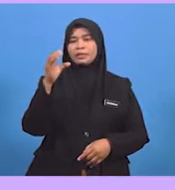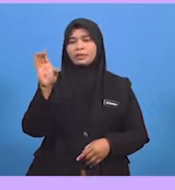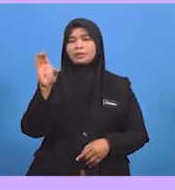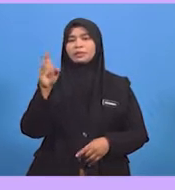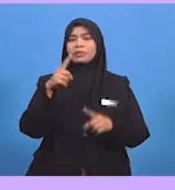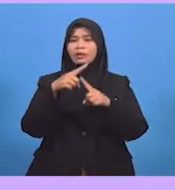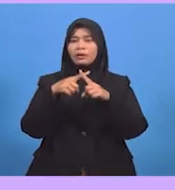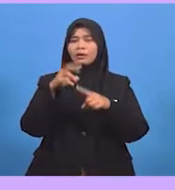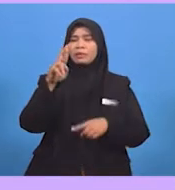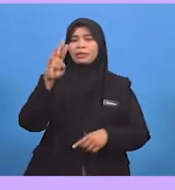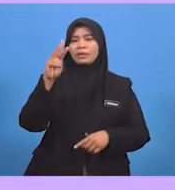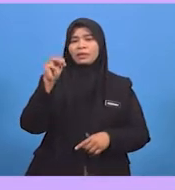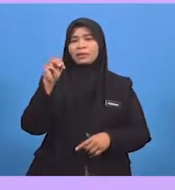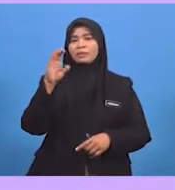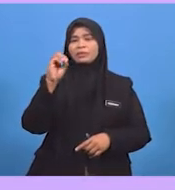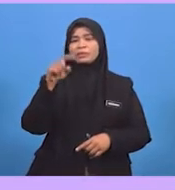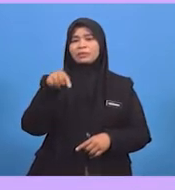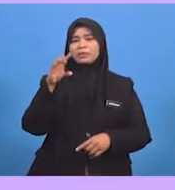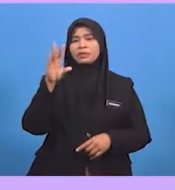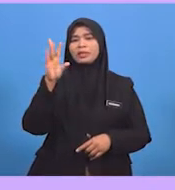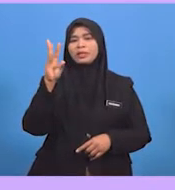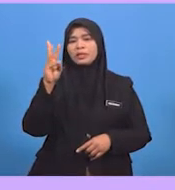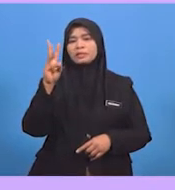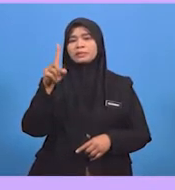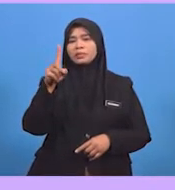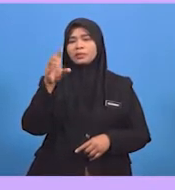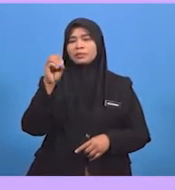RM0.6104 bahagi CNY 1 sama dengan